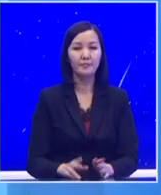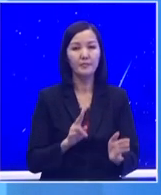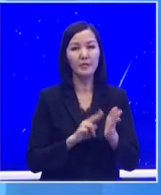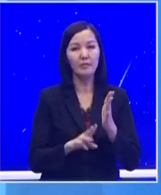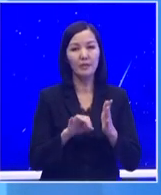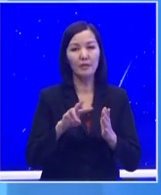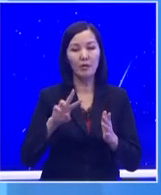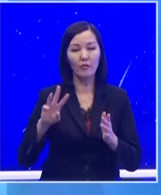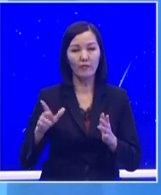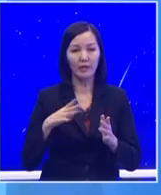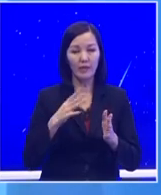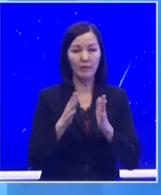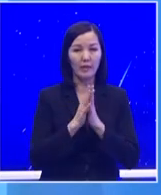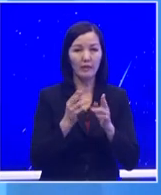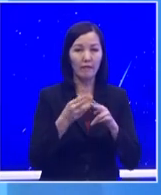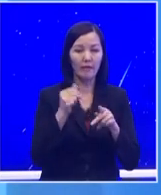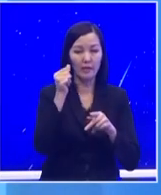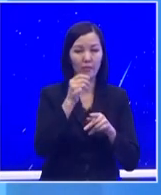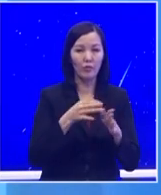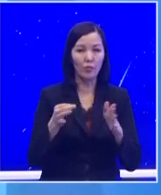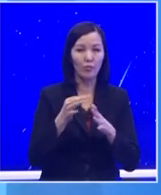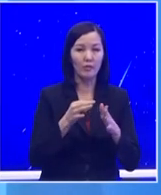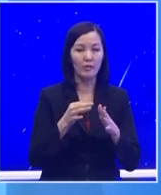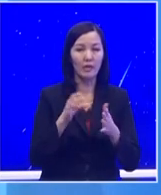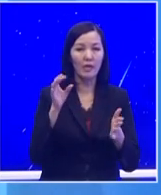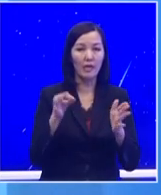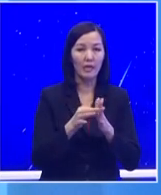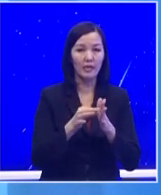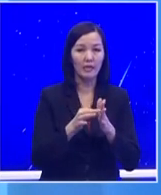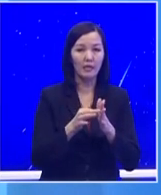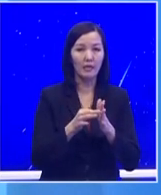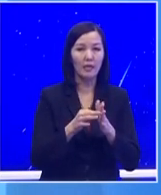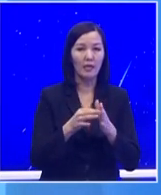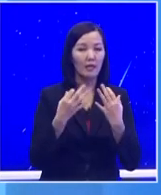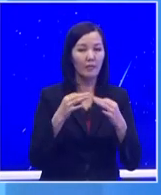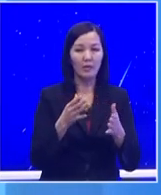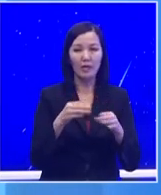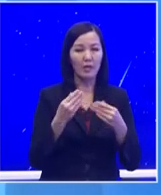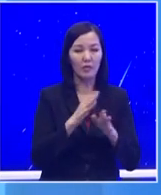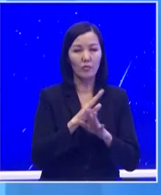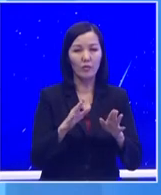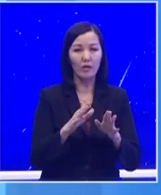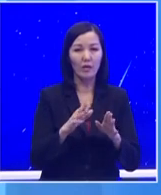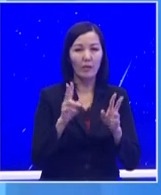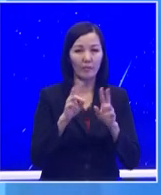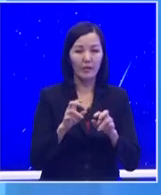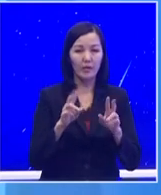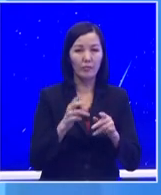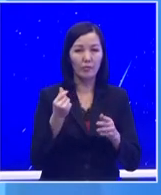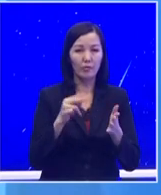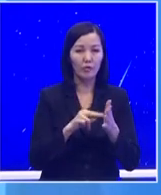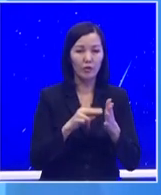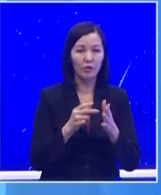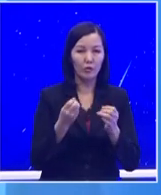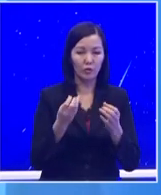70 миллионов тенге мы просили в этом году в области на эти цели, однако нам не одобрили заявку. Когда будет пересмотр бюджета, мы еще раз